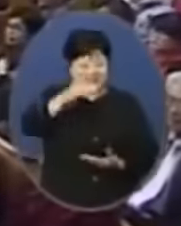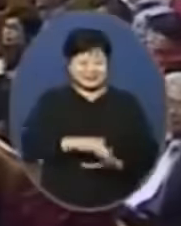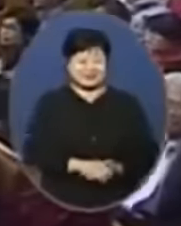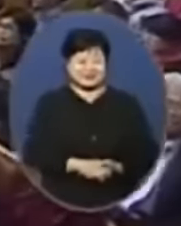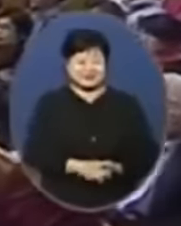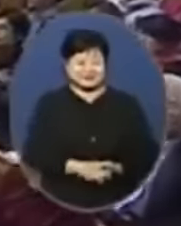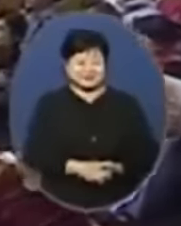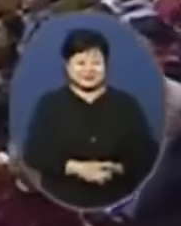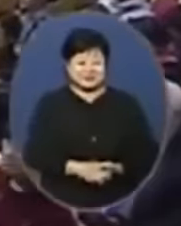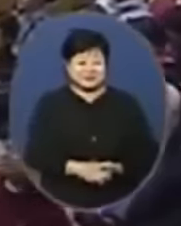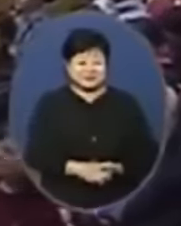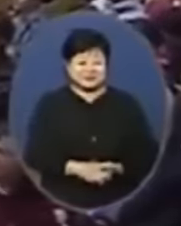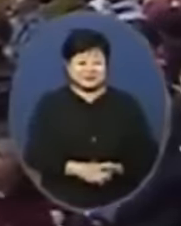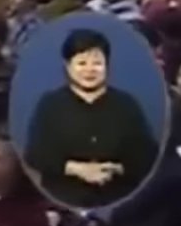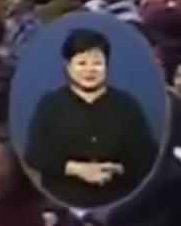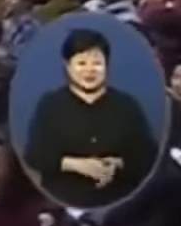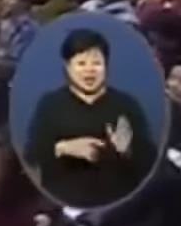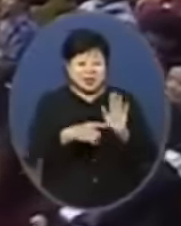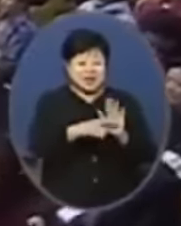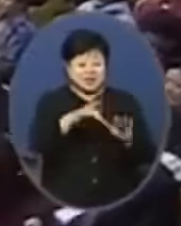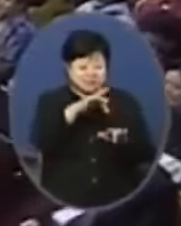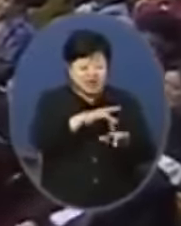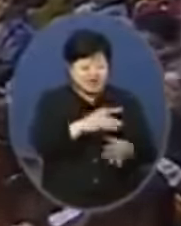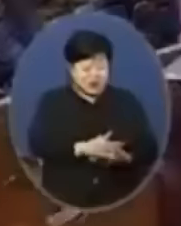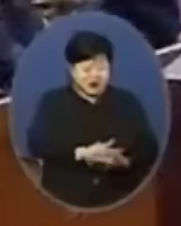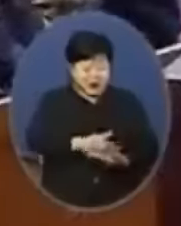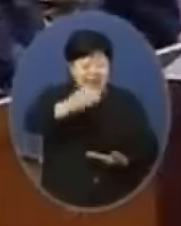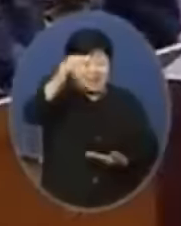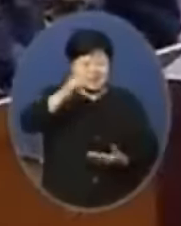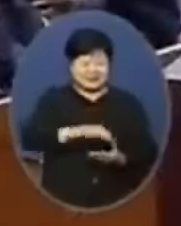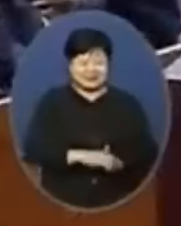물러가라. 마이너스 마귀는 물러갈지어다.